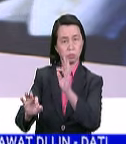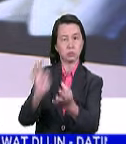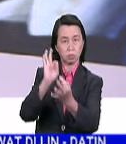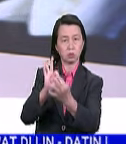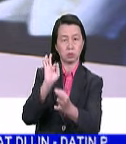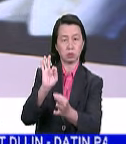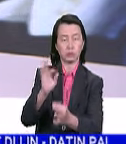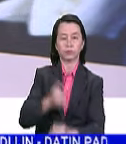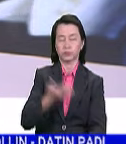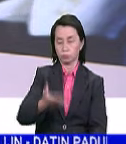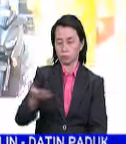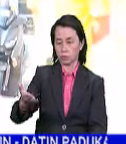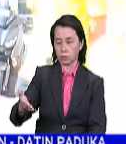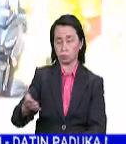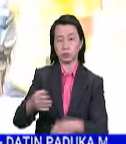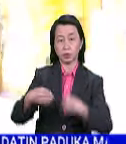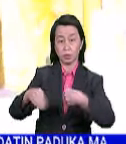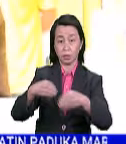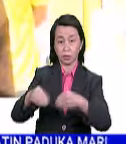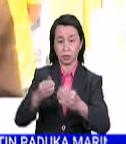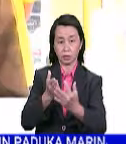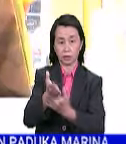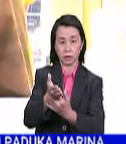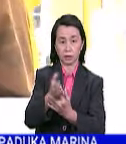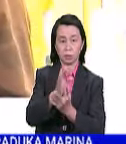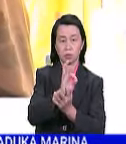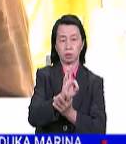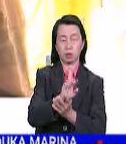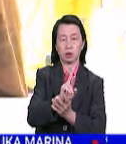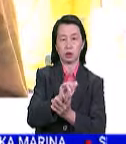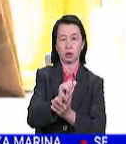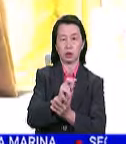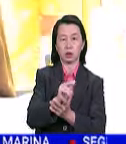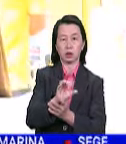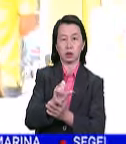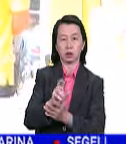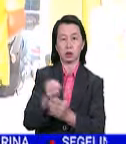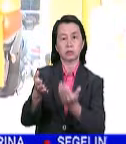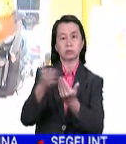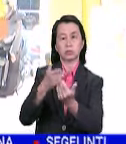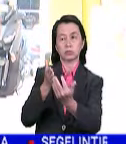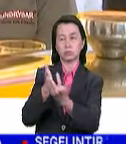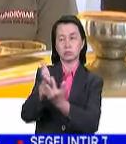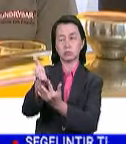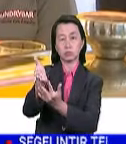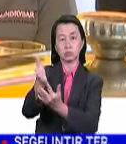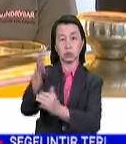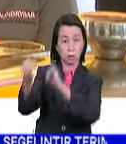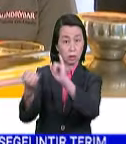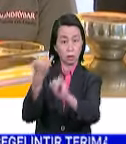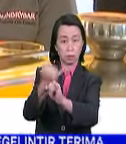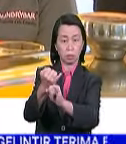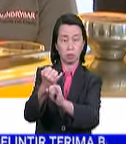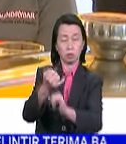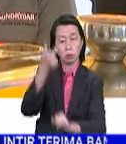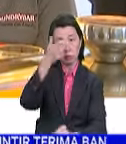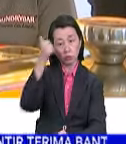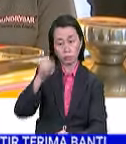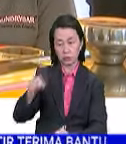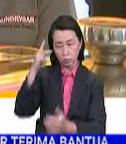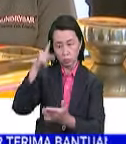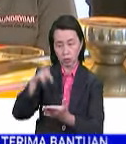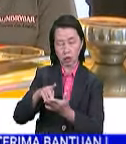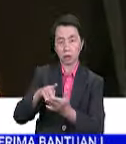relevan. Produk yang diniagakan menerusi franchise juga lebih mudah menembusi pasaran antarabangsa, memandangkan ia